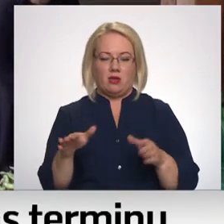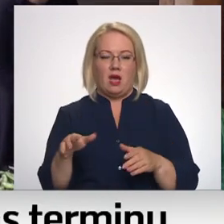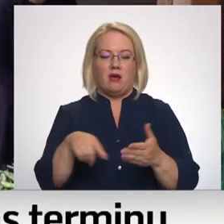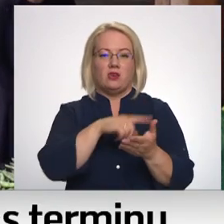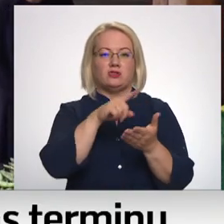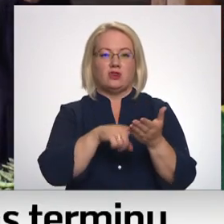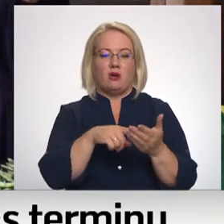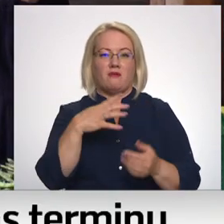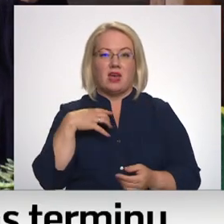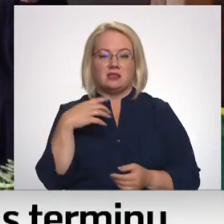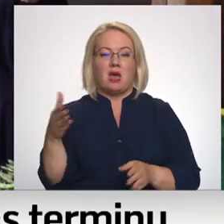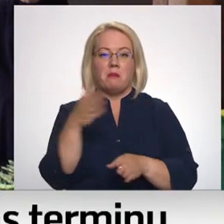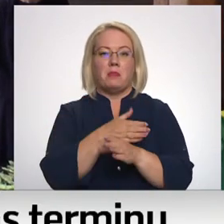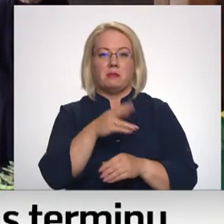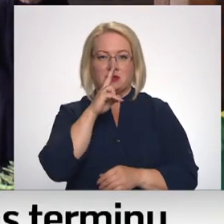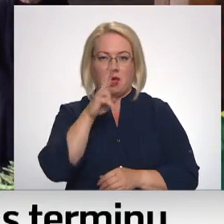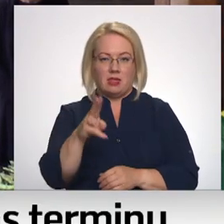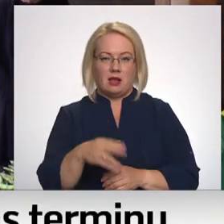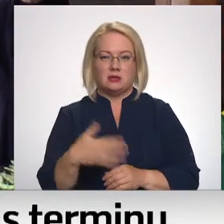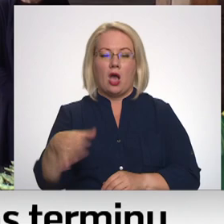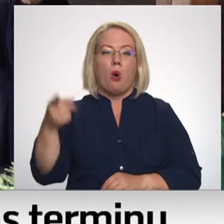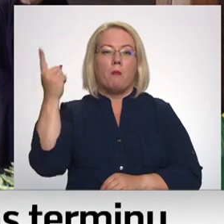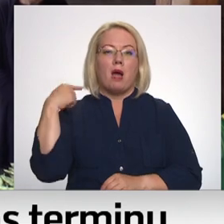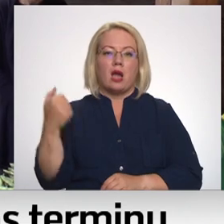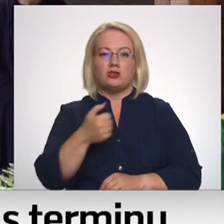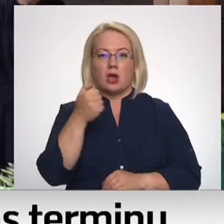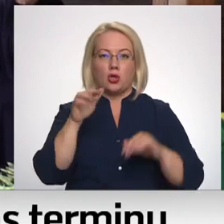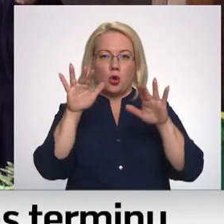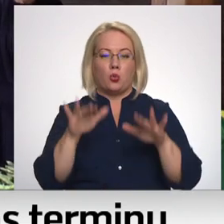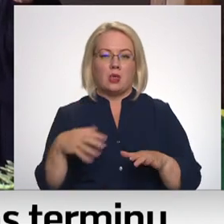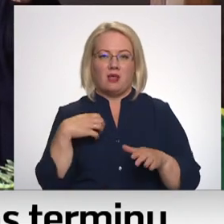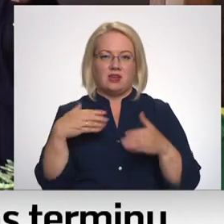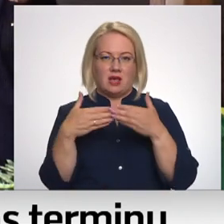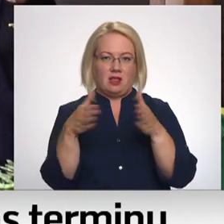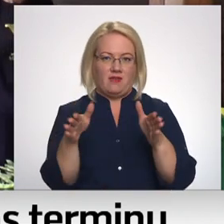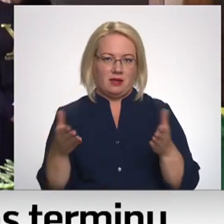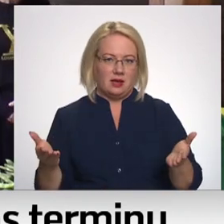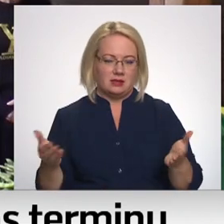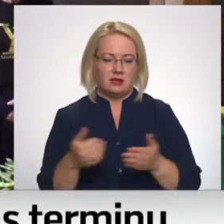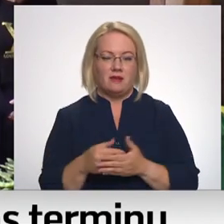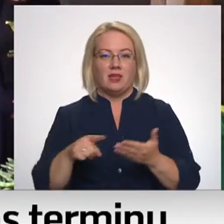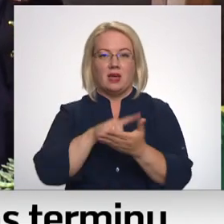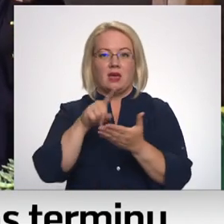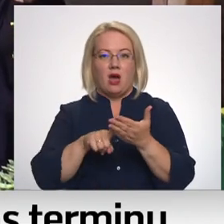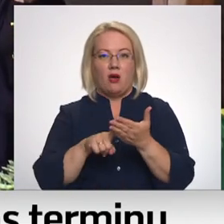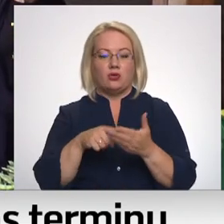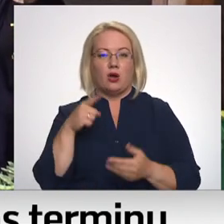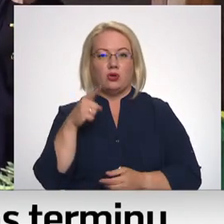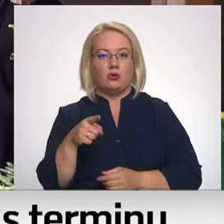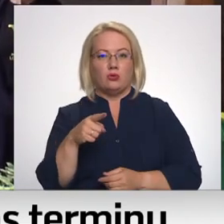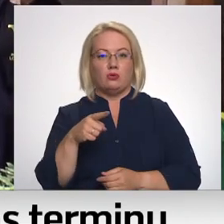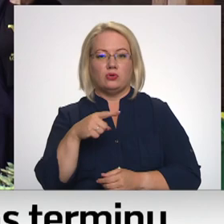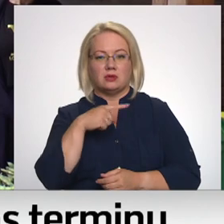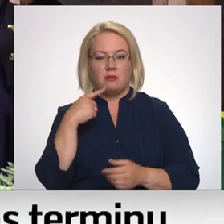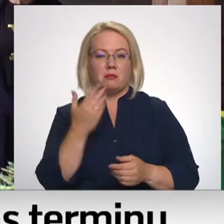Es saprotu. Pagājušo rudeni jau vajadzēja vērties oļā daļēji. Bet jūs ceriet piedzīvot to jaunā